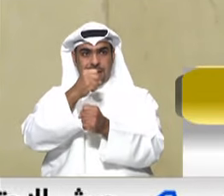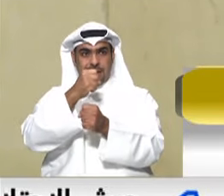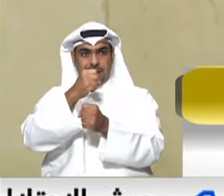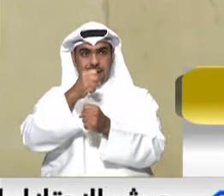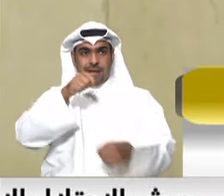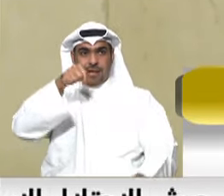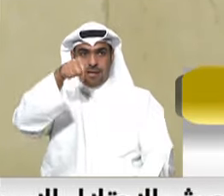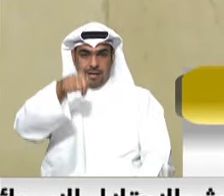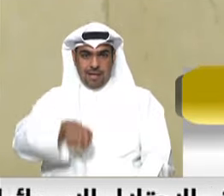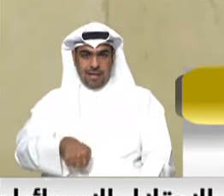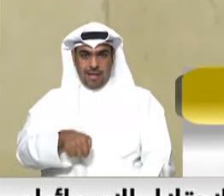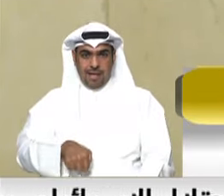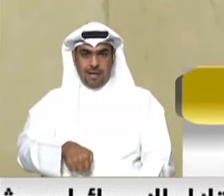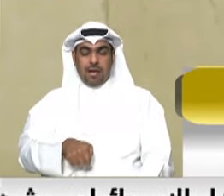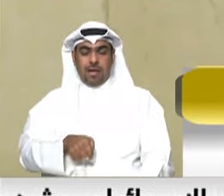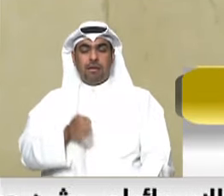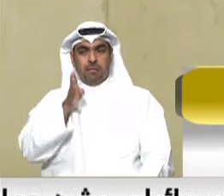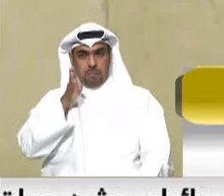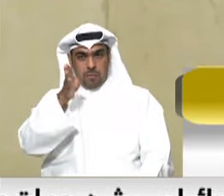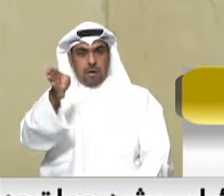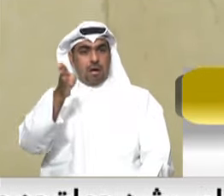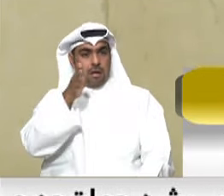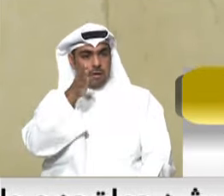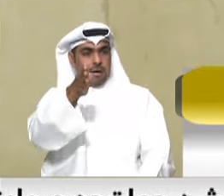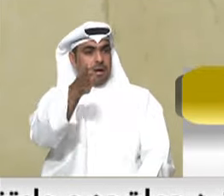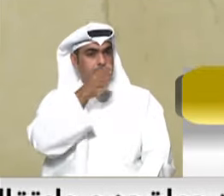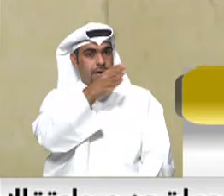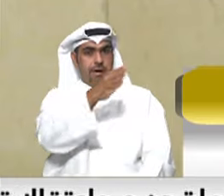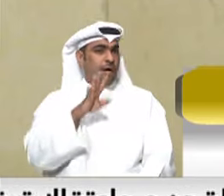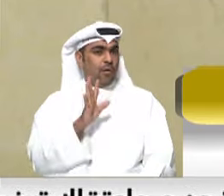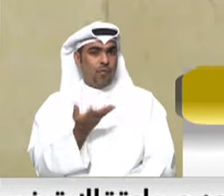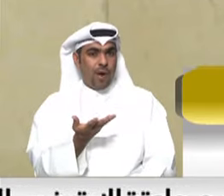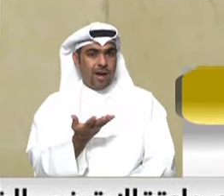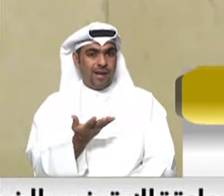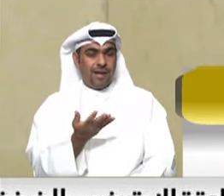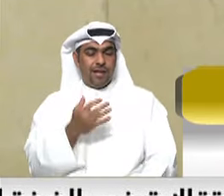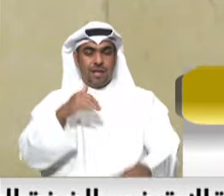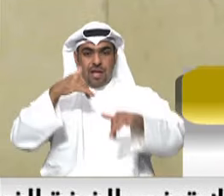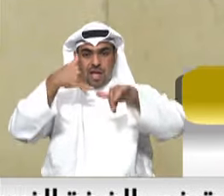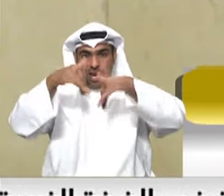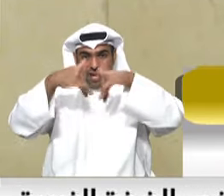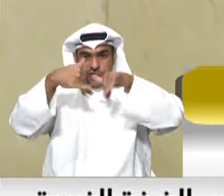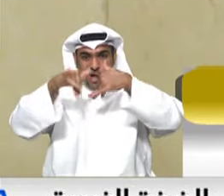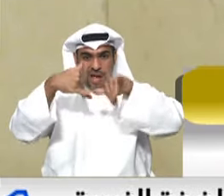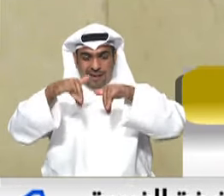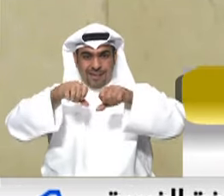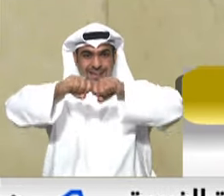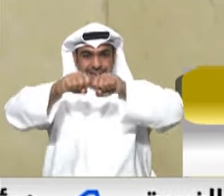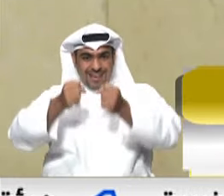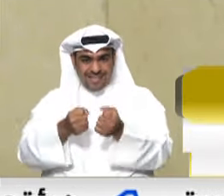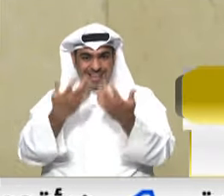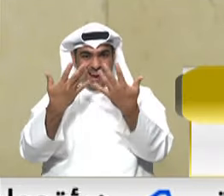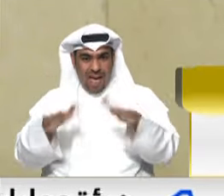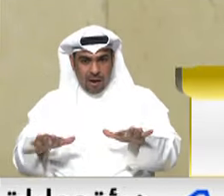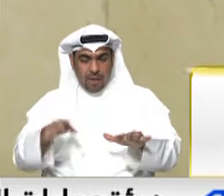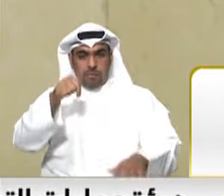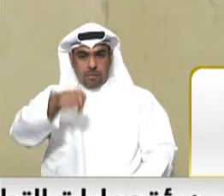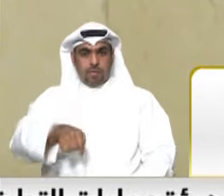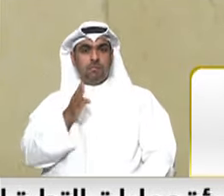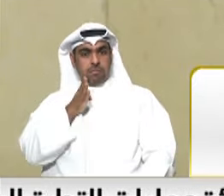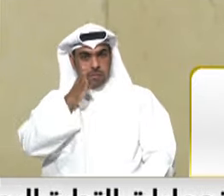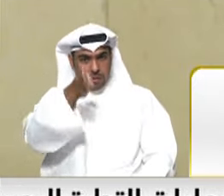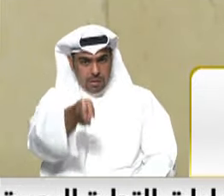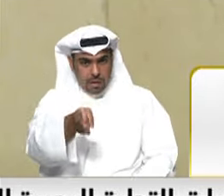على زيارة العديد من المواقع التابعة لوزارة الأشغال العامة، ومن أهمها مثل ما ذكرت مشروع المطار التابع لوزارة الأشغال العامة،